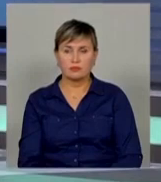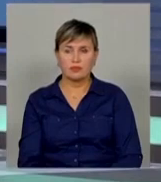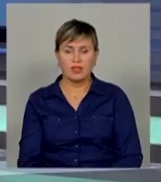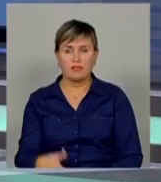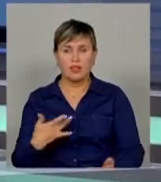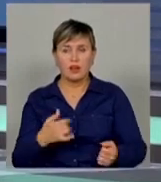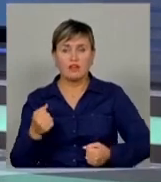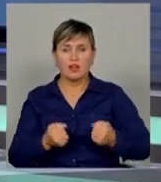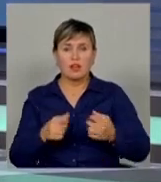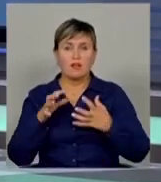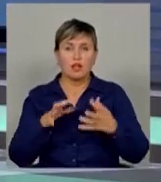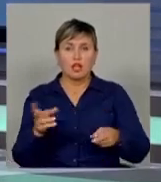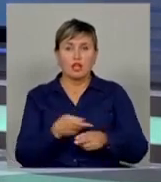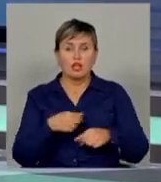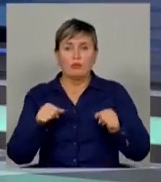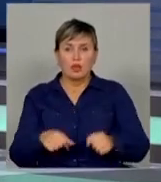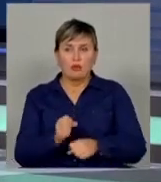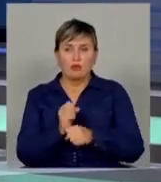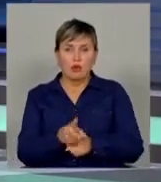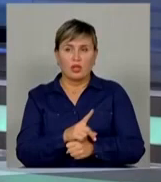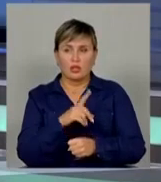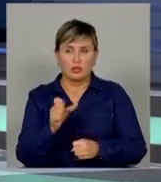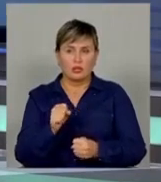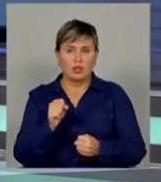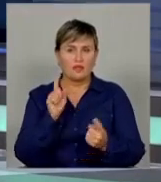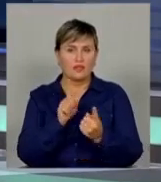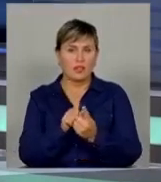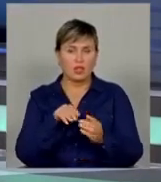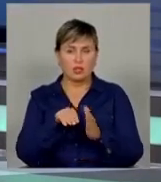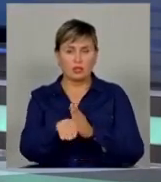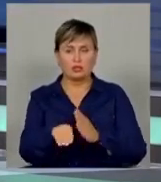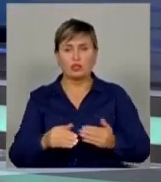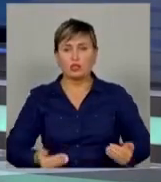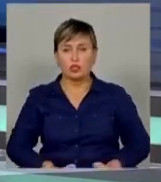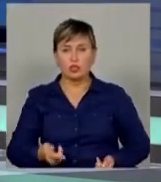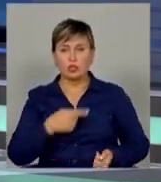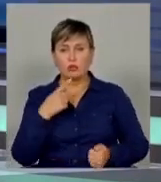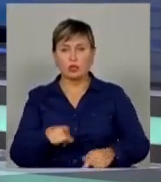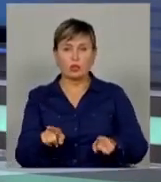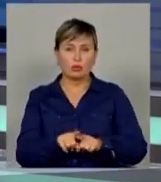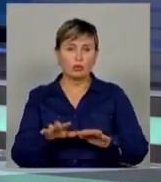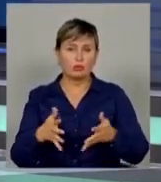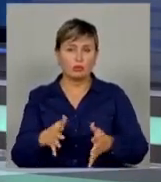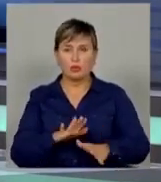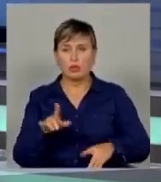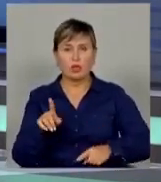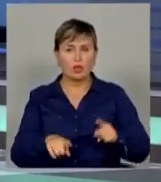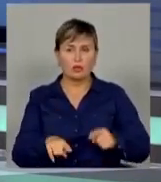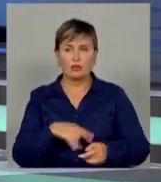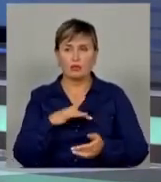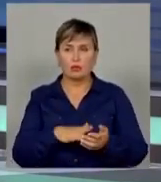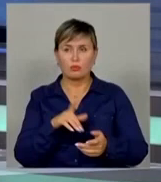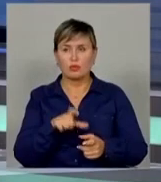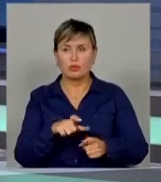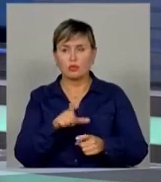В Таразе водителя автобуса лишили прав и уволили за езду по встречке. Между тем, жители говорят, что подобные случаи не редкость в городе. По словам